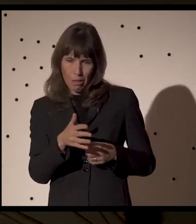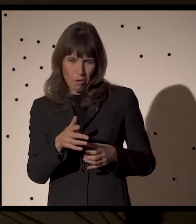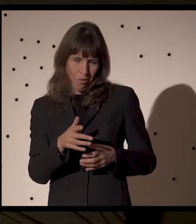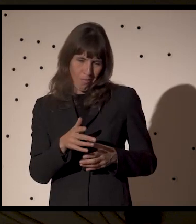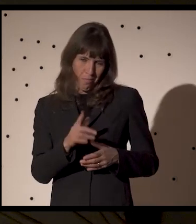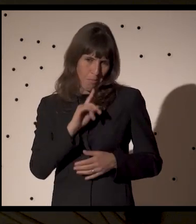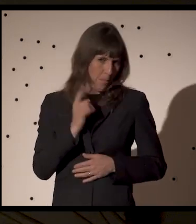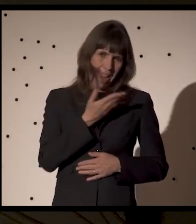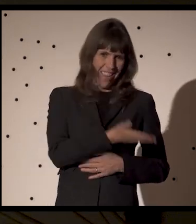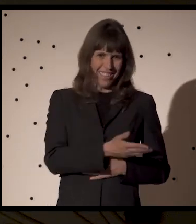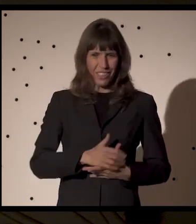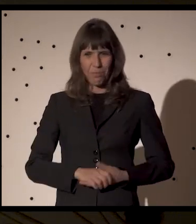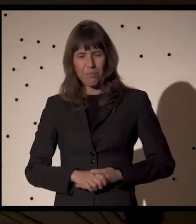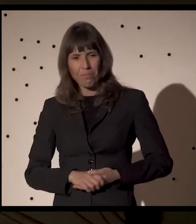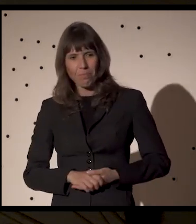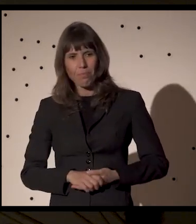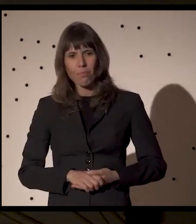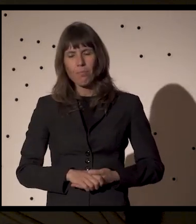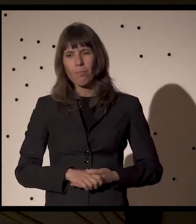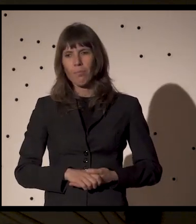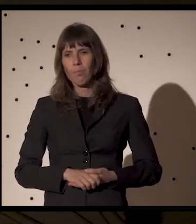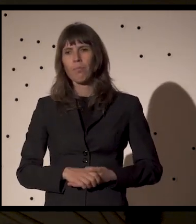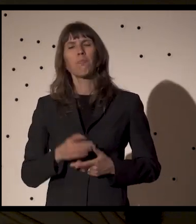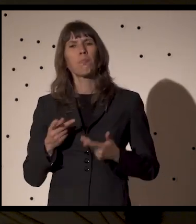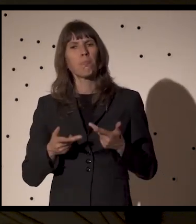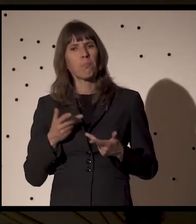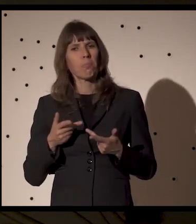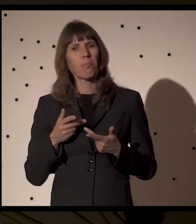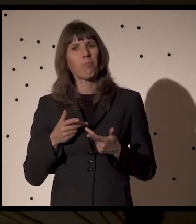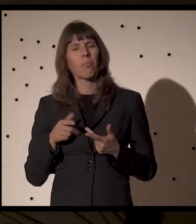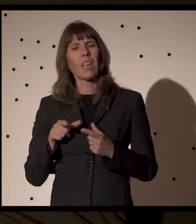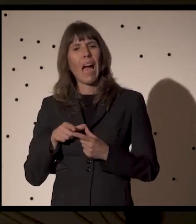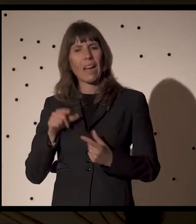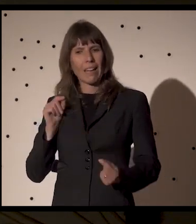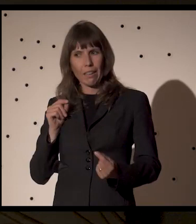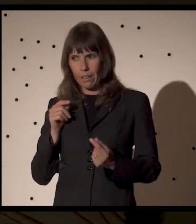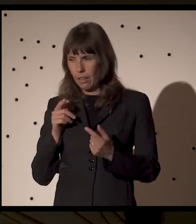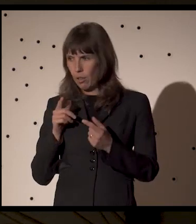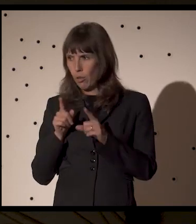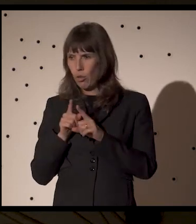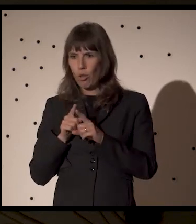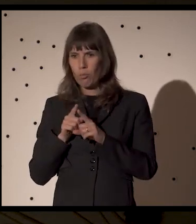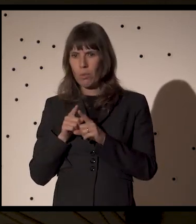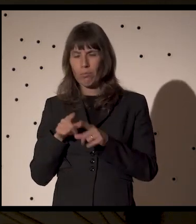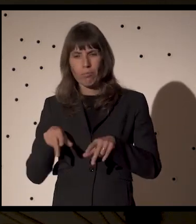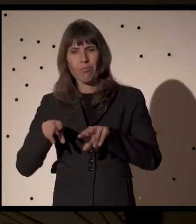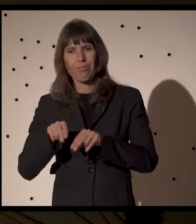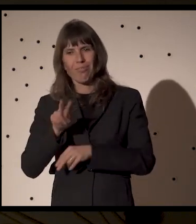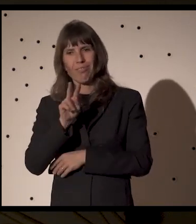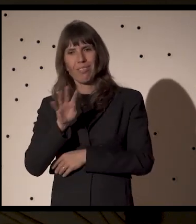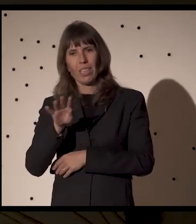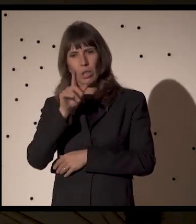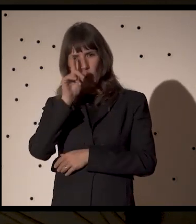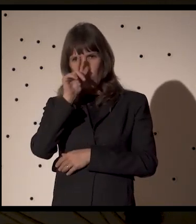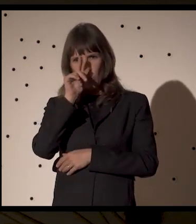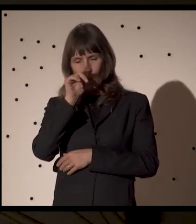come dicevo riprenderemo il l'arlecchino il 24 di luglio sarà una